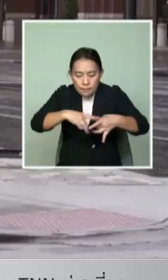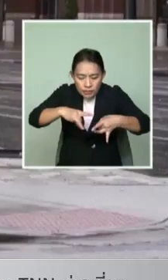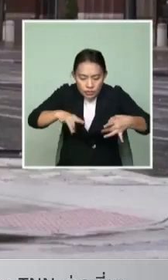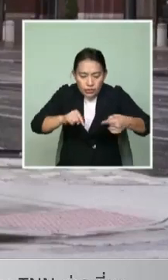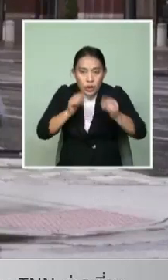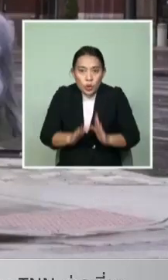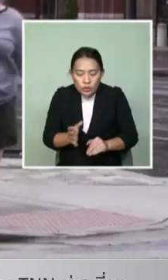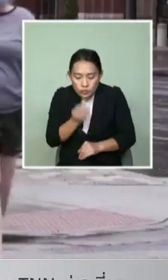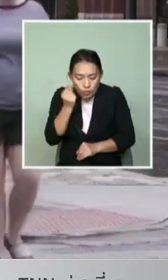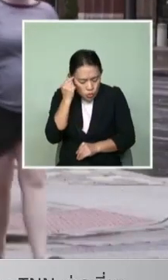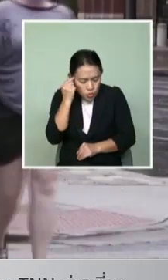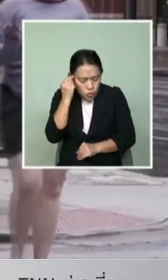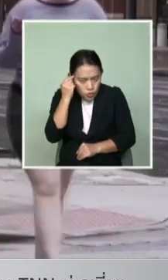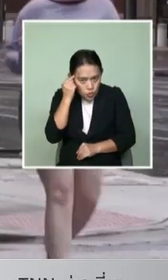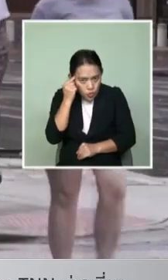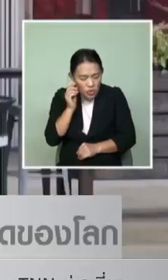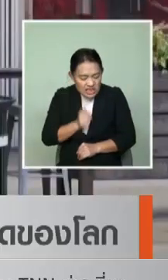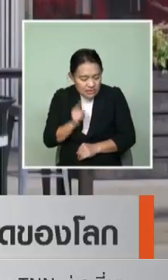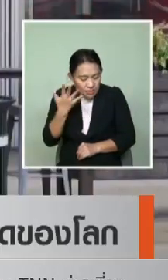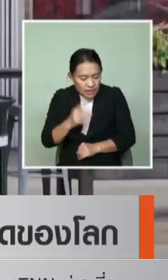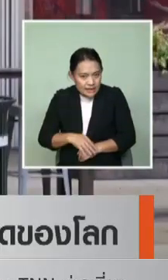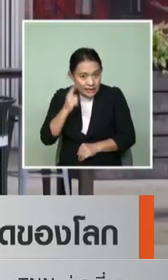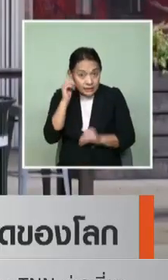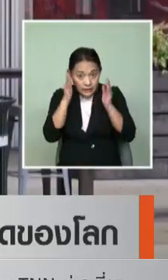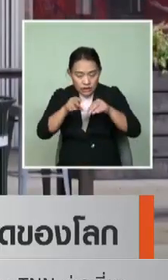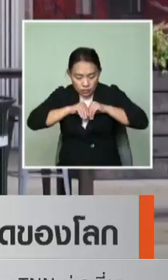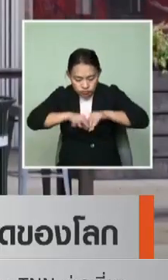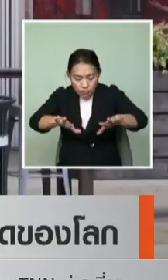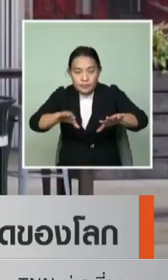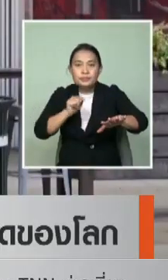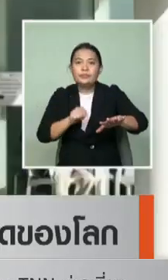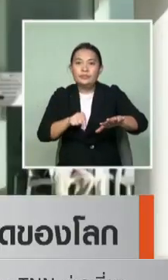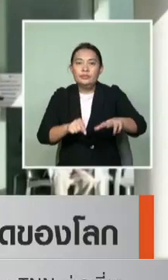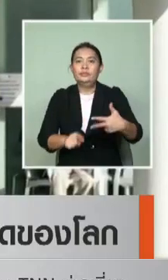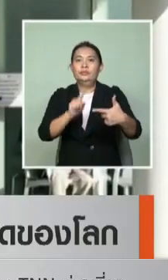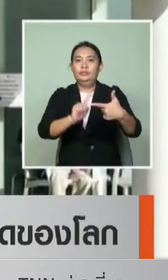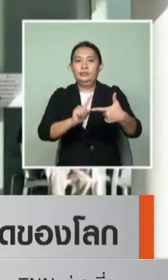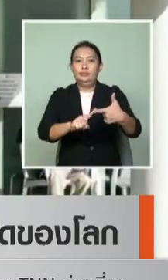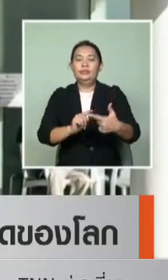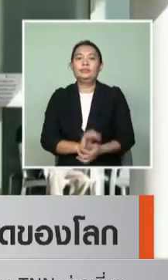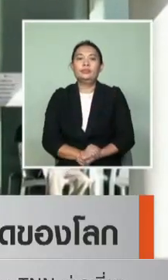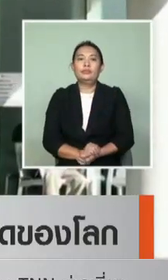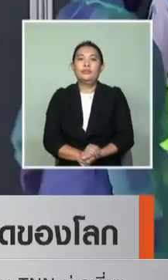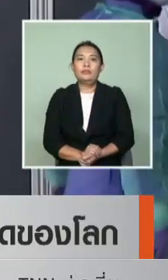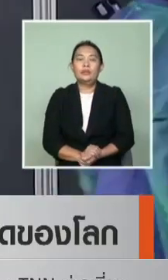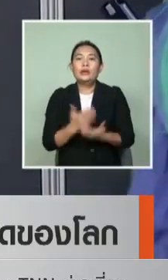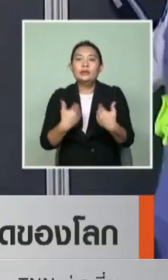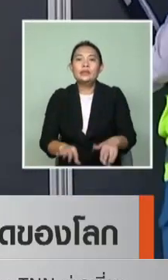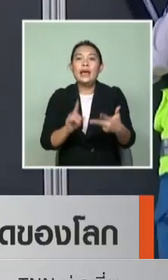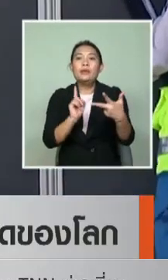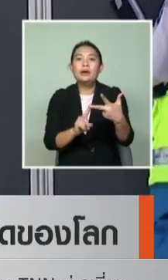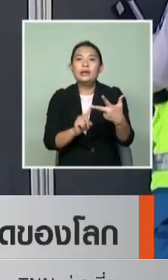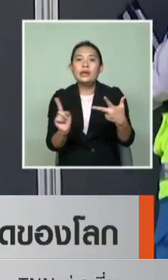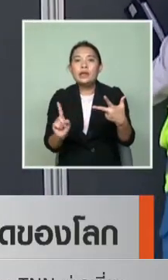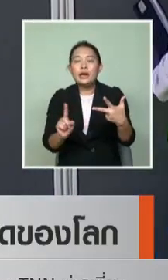แพร่ข้อมูลก็รู้อยู่แก่ใจค่ะว่ามันไม่เป็นความจริงตั้งใจเผยแพร่สิ่งที่มันไม่เป็นความจริงนี้นะคะในขณะที่อีกแบบนึงคือ malinformation